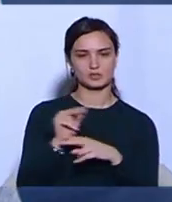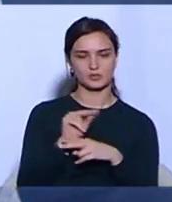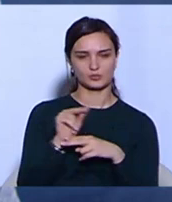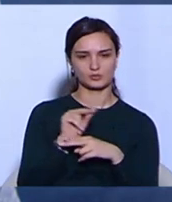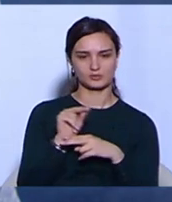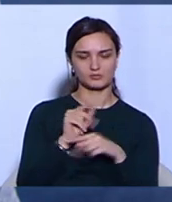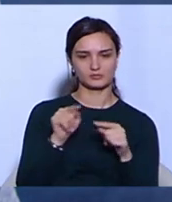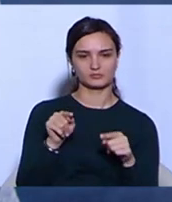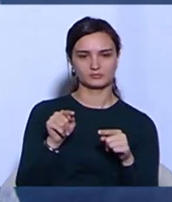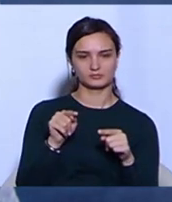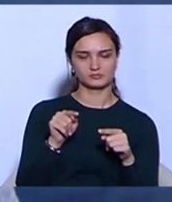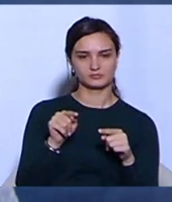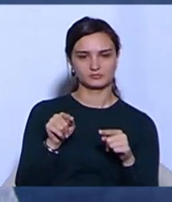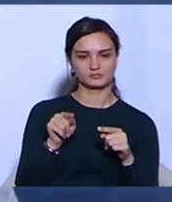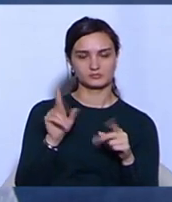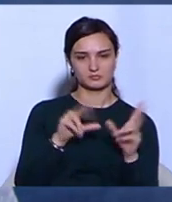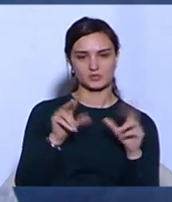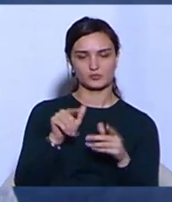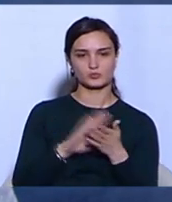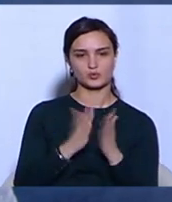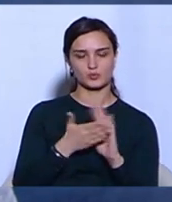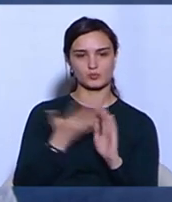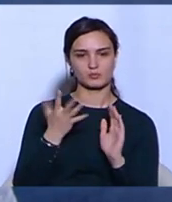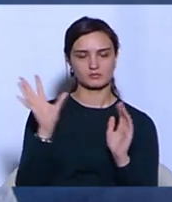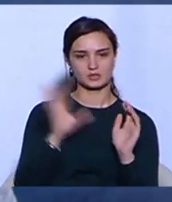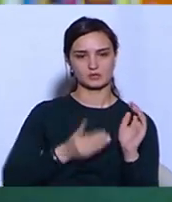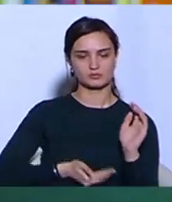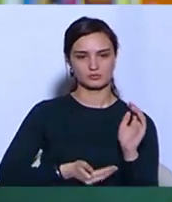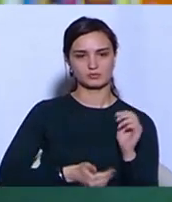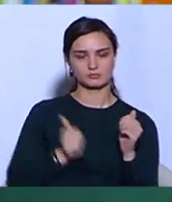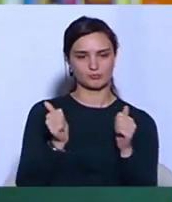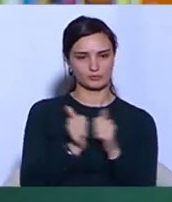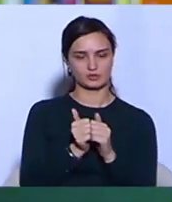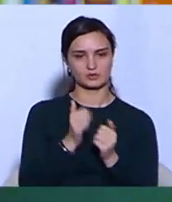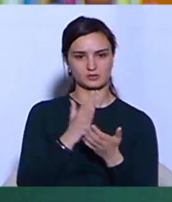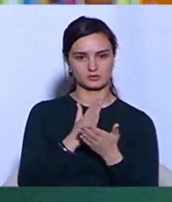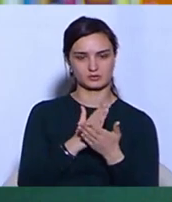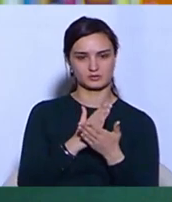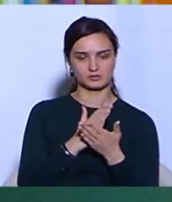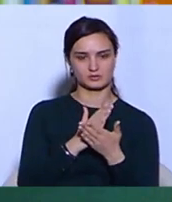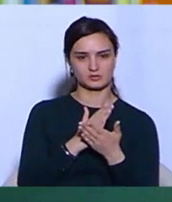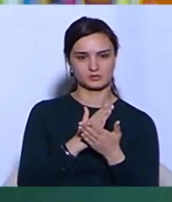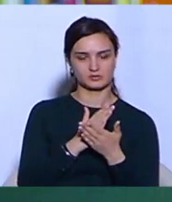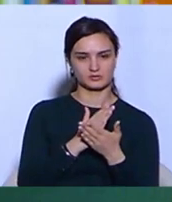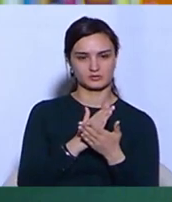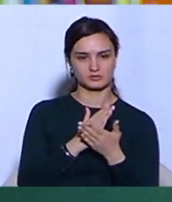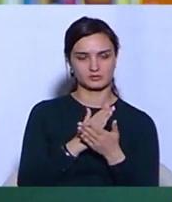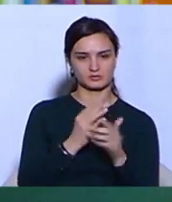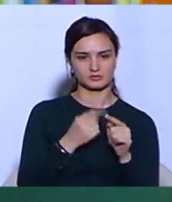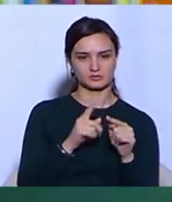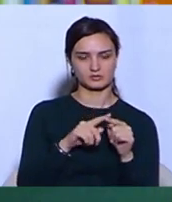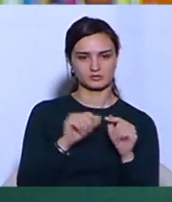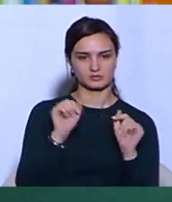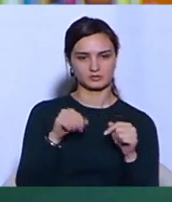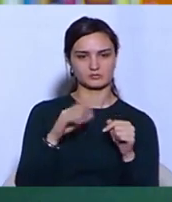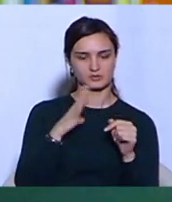განკურნება. პრინციპში ეს არის მდგომარეობა, რომელიც მთელი სიცოცხლის განმავლობაში გარკვეული სიმწვავით